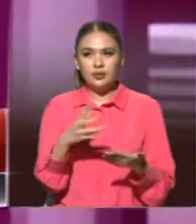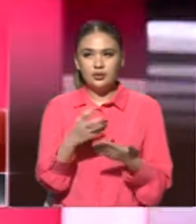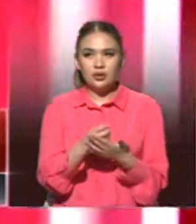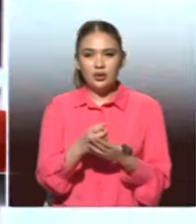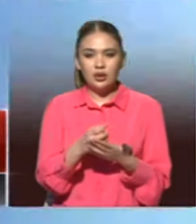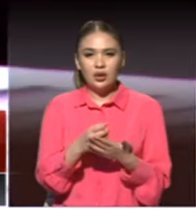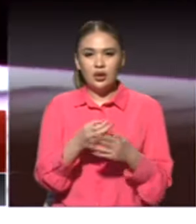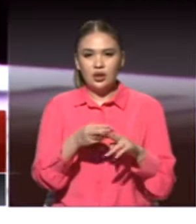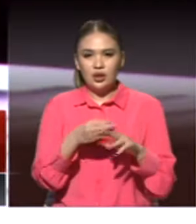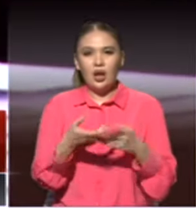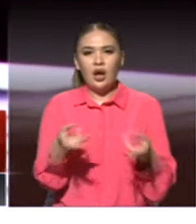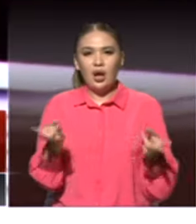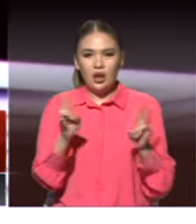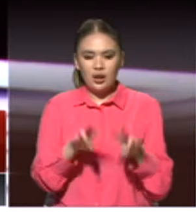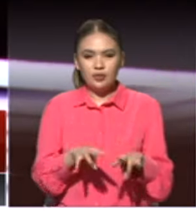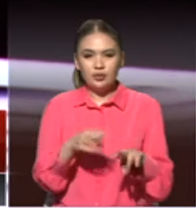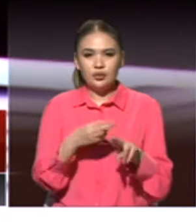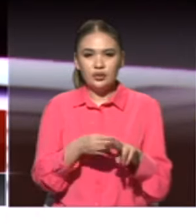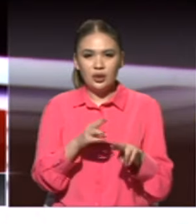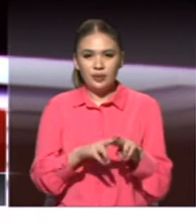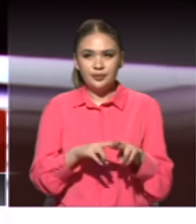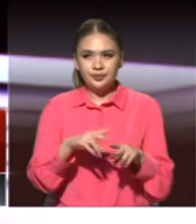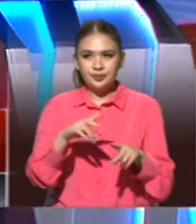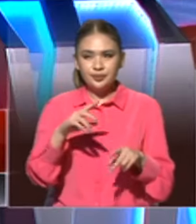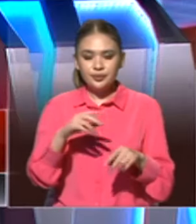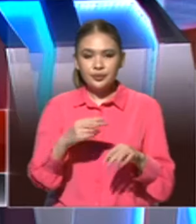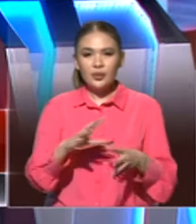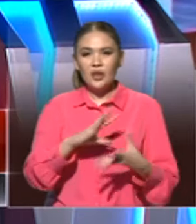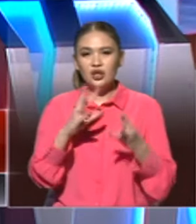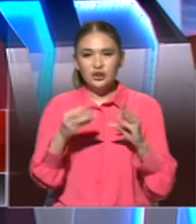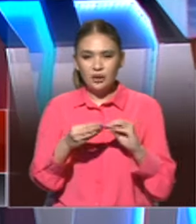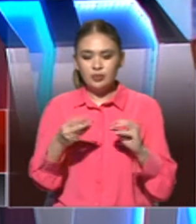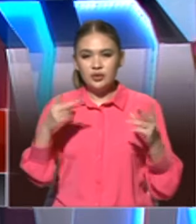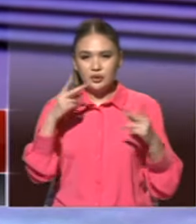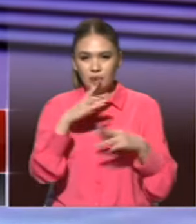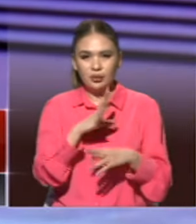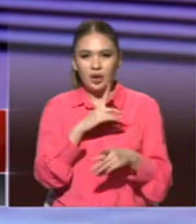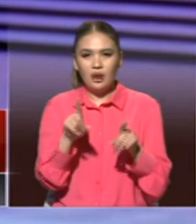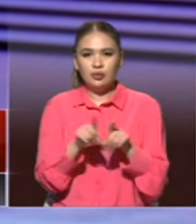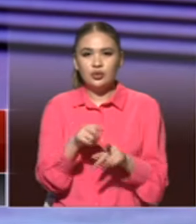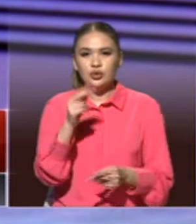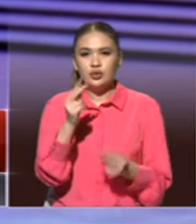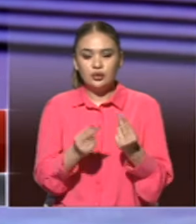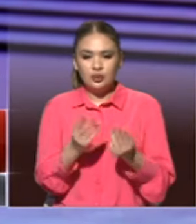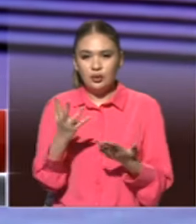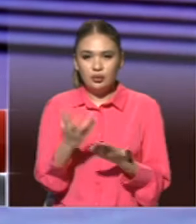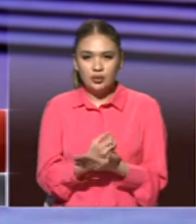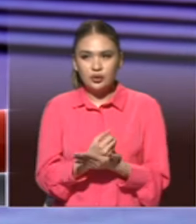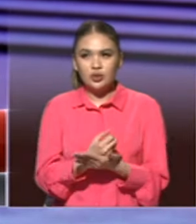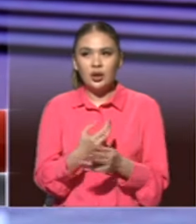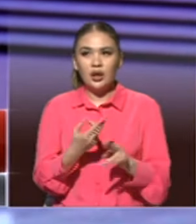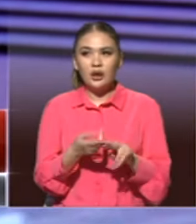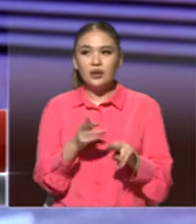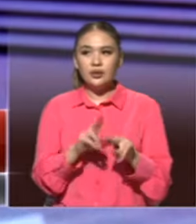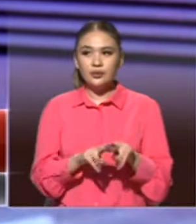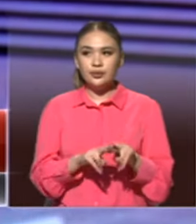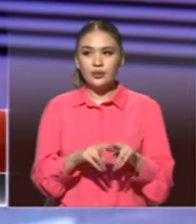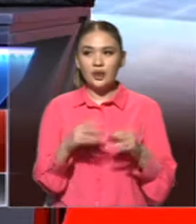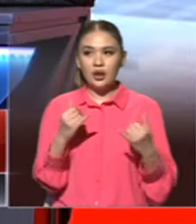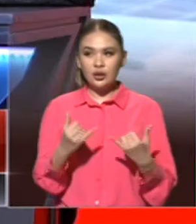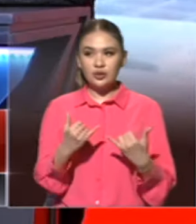деп айтуға болады. Қазіргі уақыттағы жалпы сондай әзіл болды ғой. Сол әзілден қалған дүние деп айтуға болады. Қазіргі